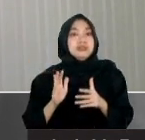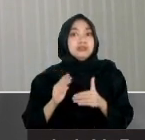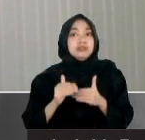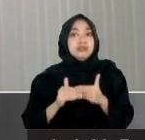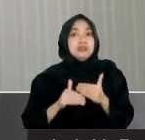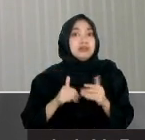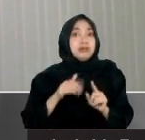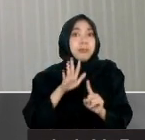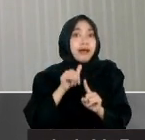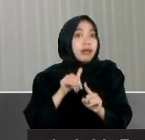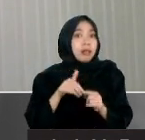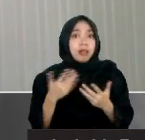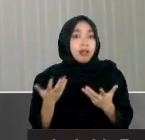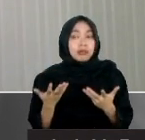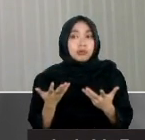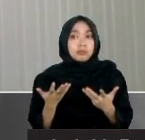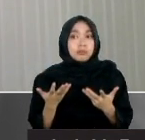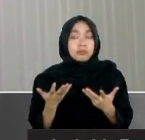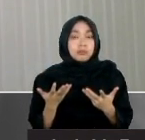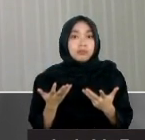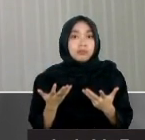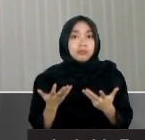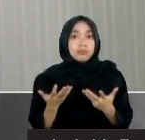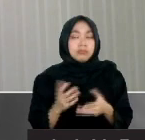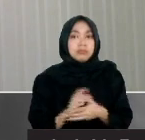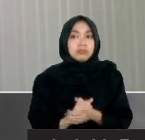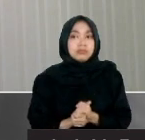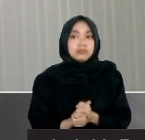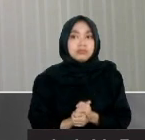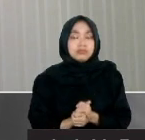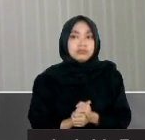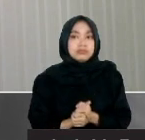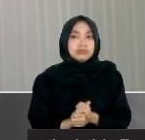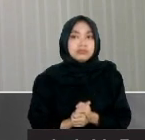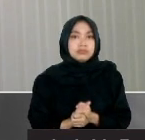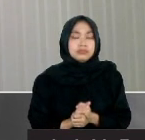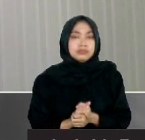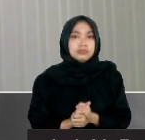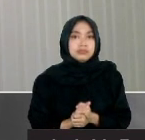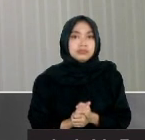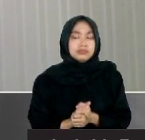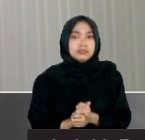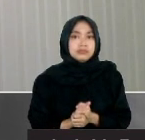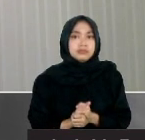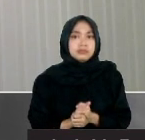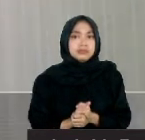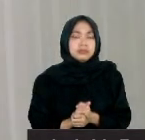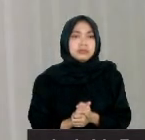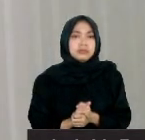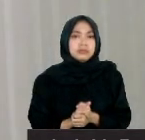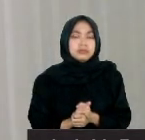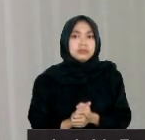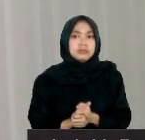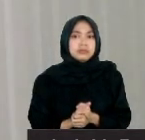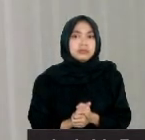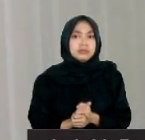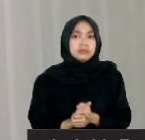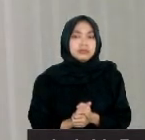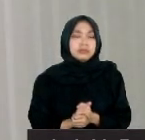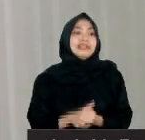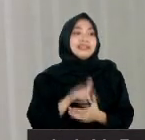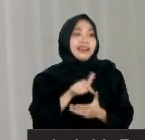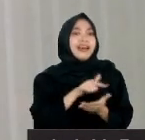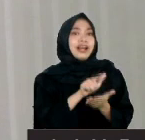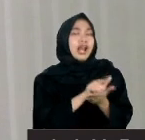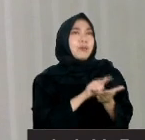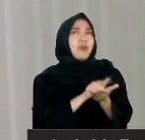dilakukan pemanggilan oleh pihak kepolisian, Pak Ferdi? Ya, jadi karena laporan ini baru kita terima di